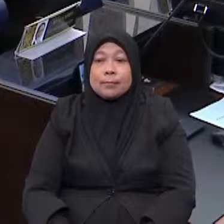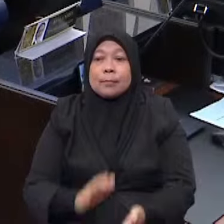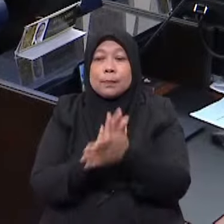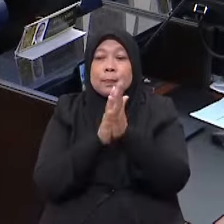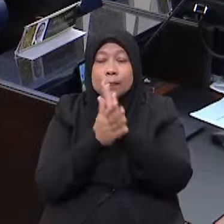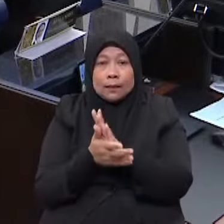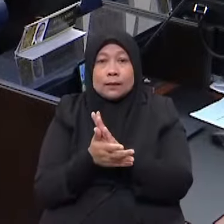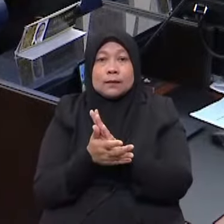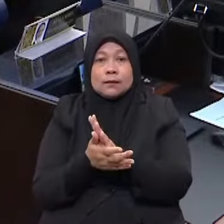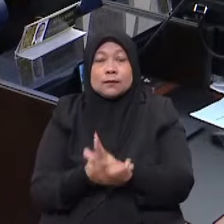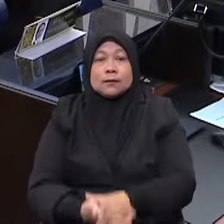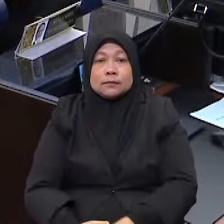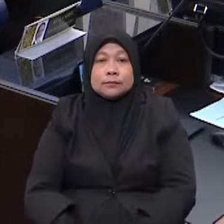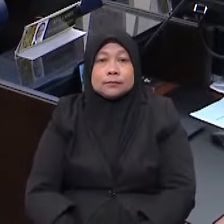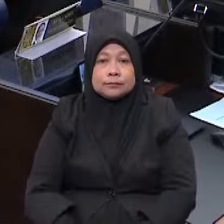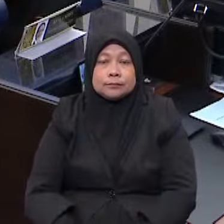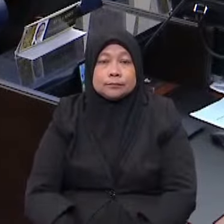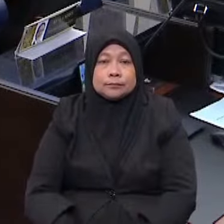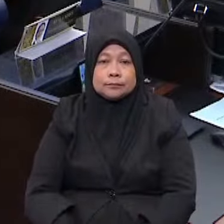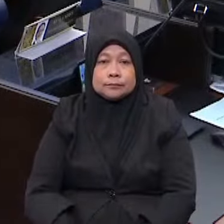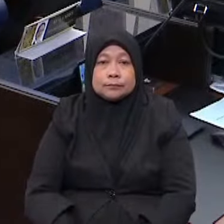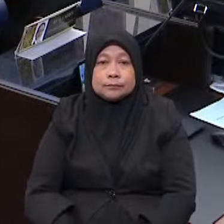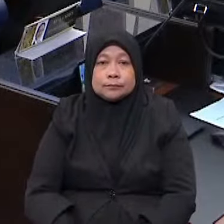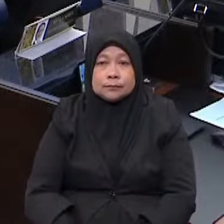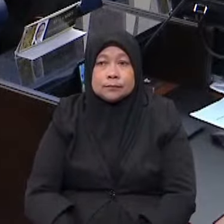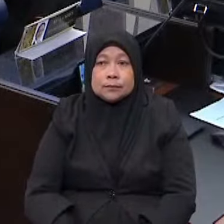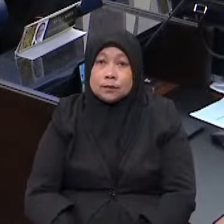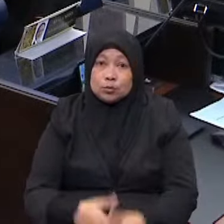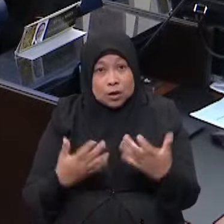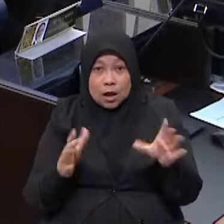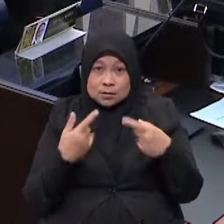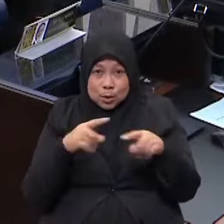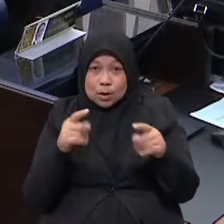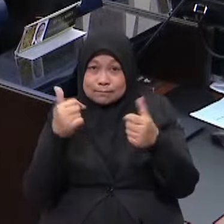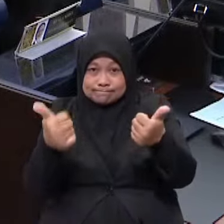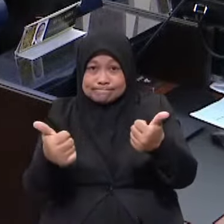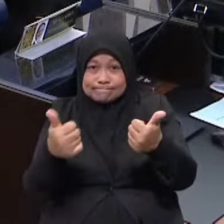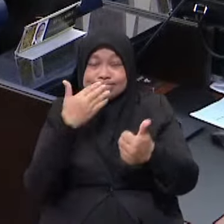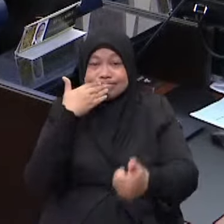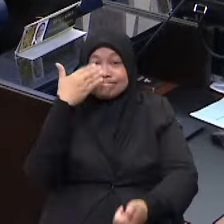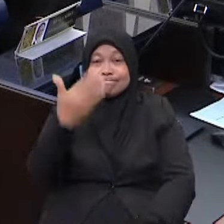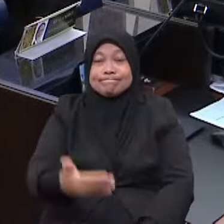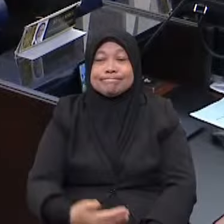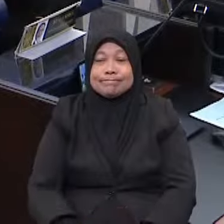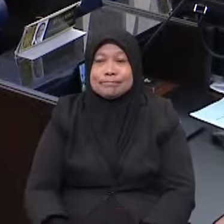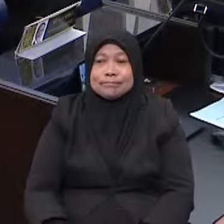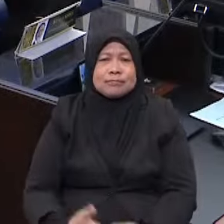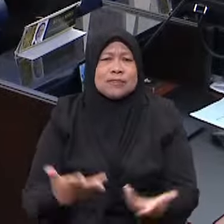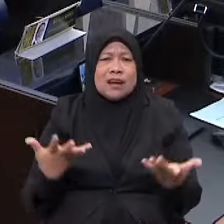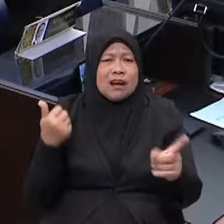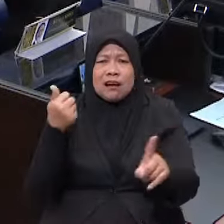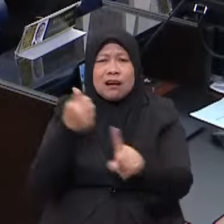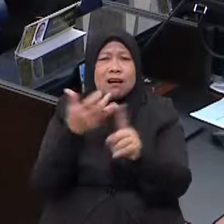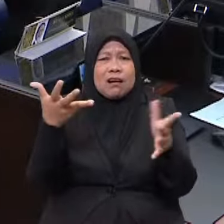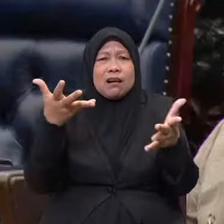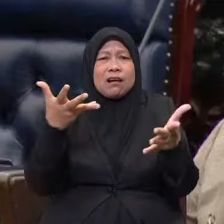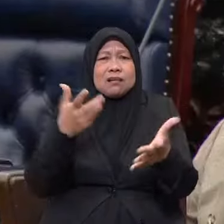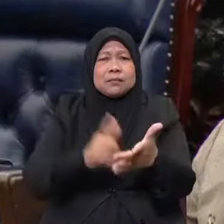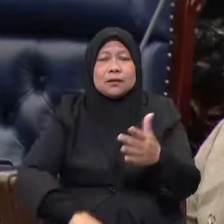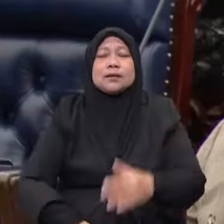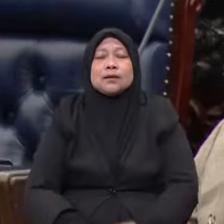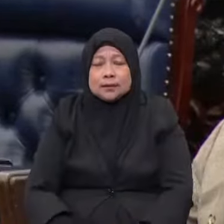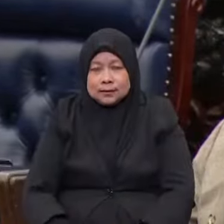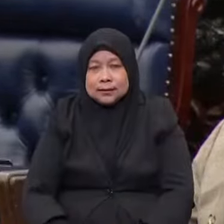Jadi yang itu ya dah cover ya. Terima kasih. Implikasi ya Umat. Implikasi